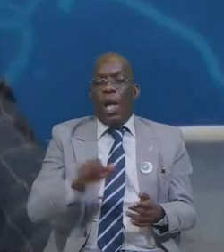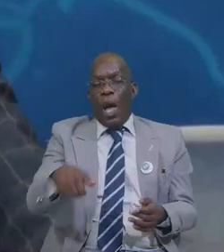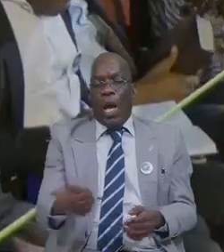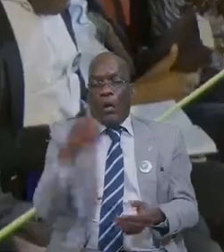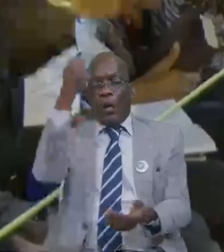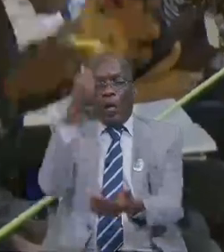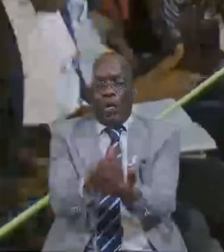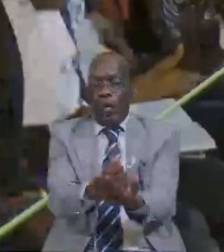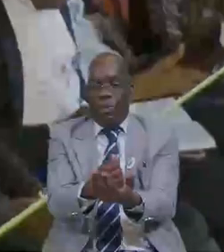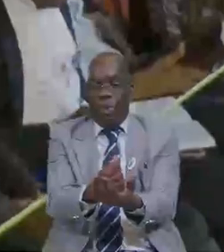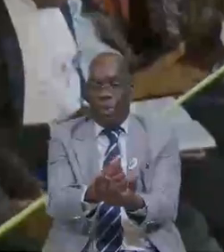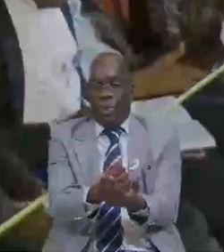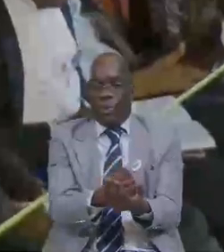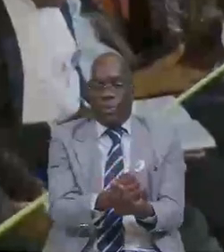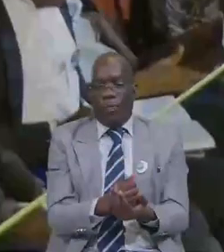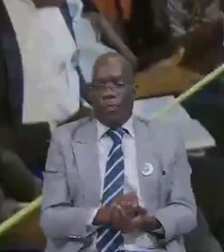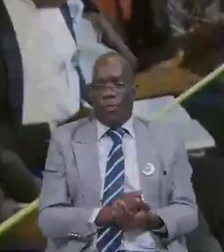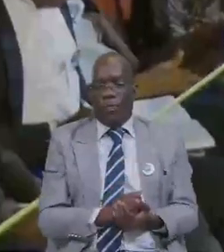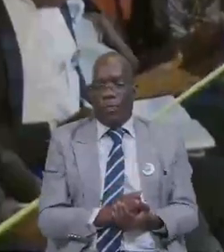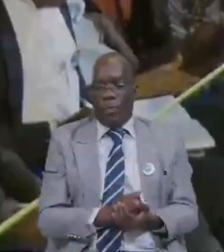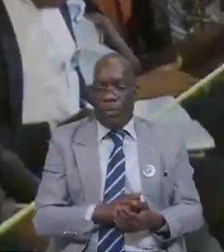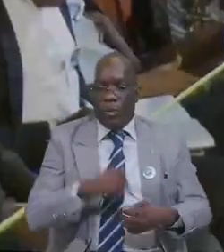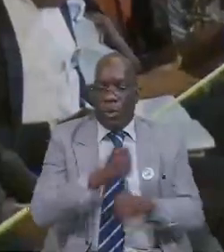Un autre amen.